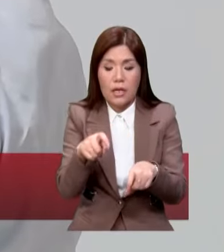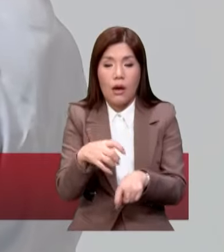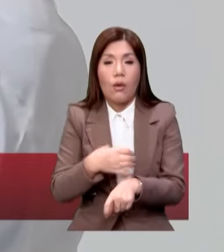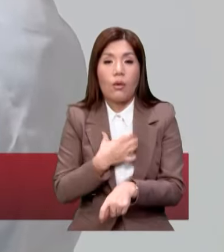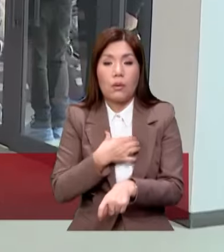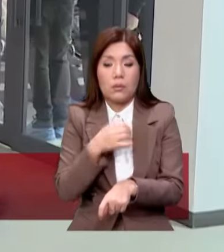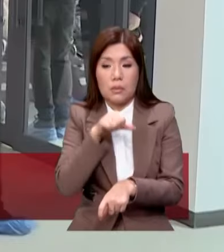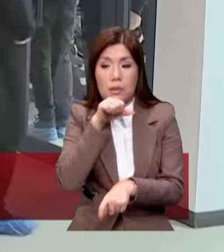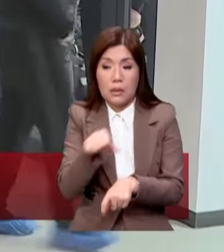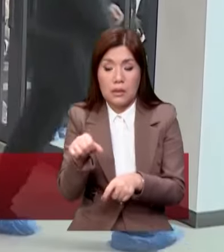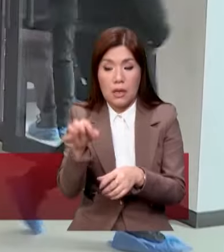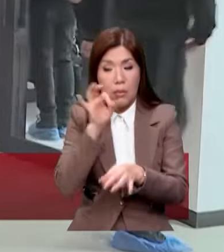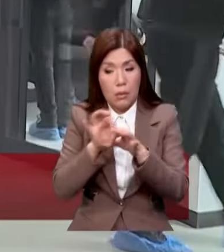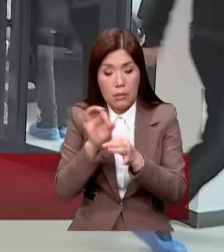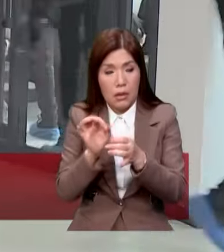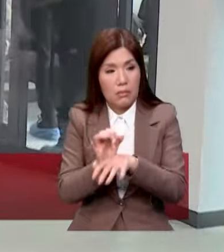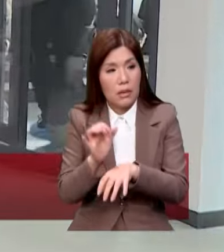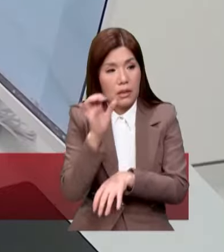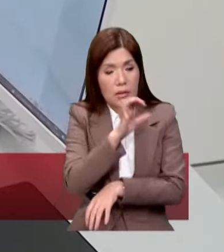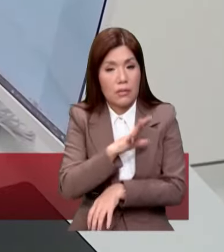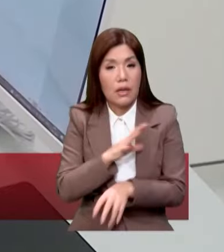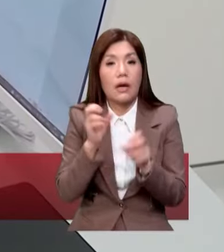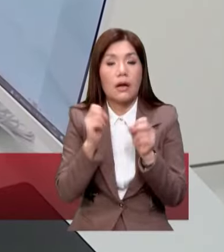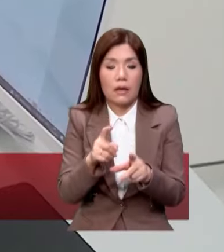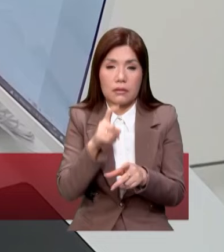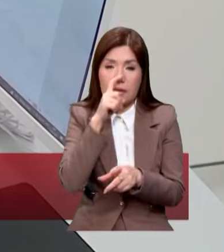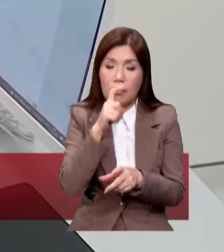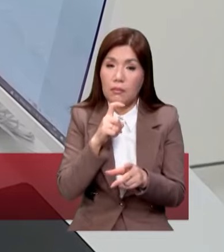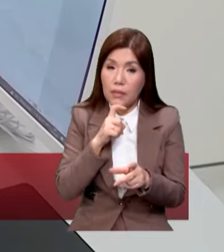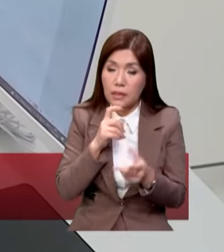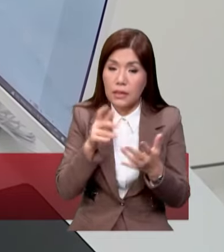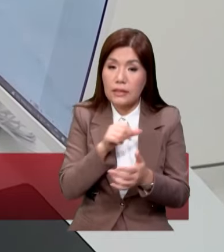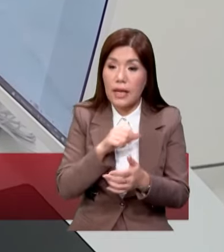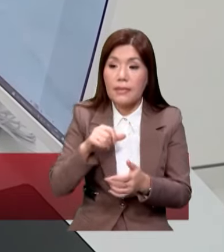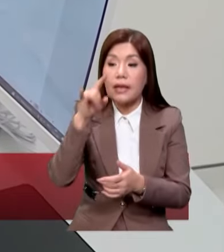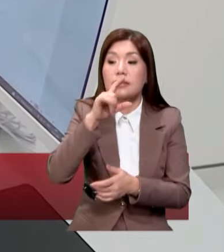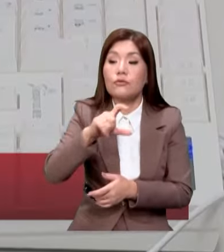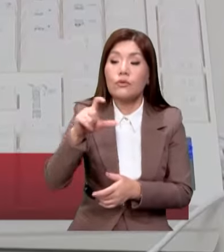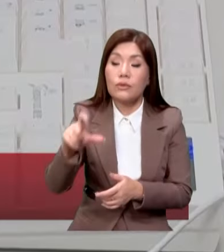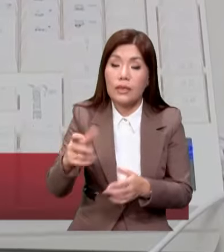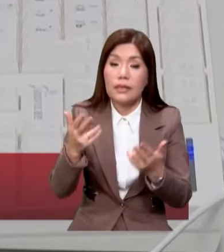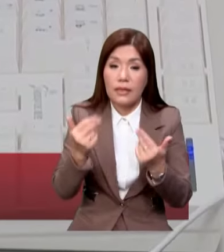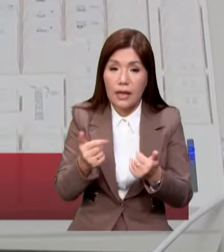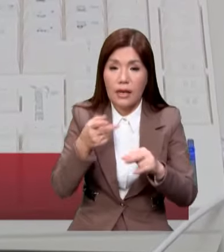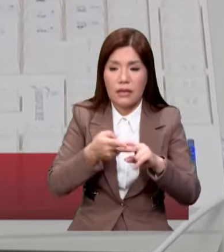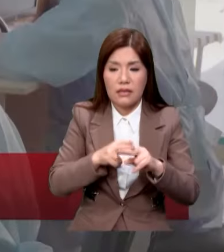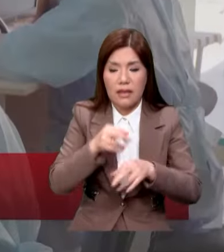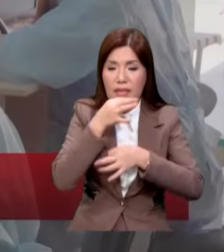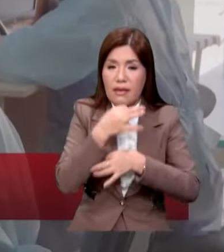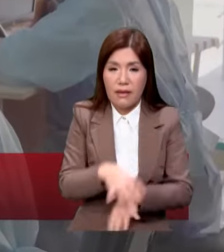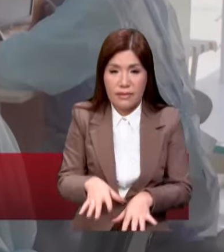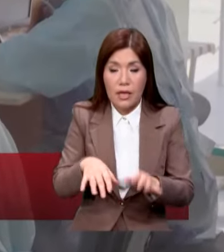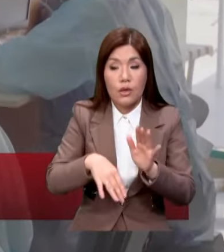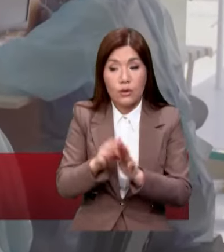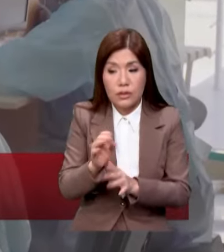образом чиновники додумались легализовать эту систему, остается загадкой. Но сами казахстанцы инициативой явно недовольны. Вместо того,